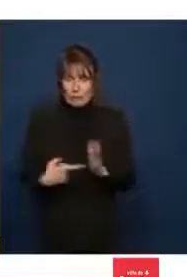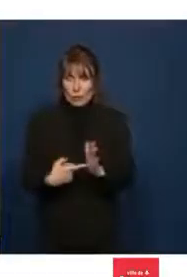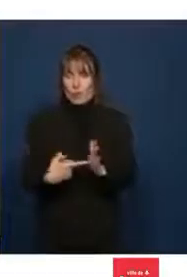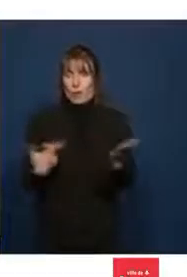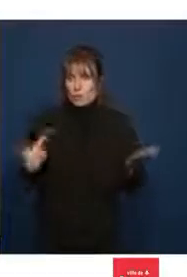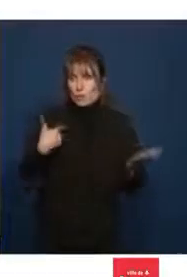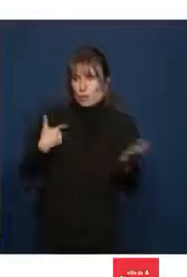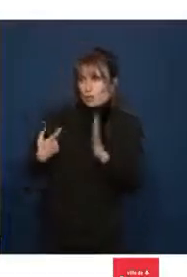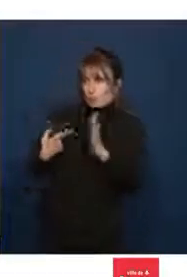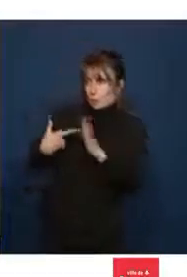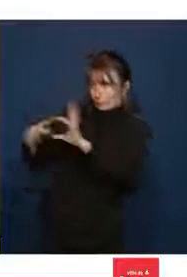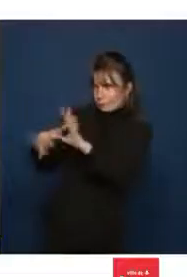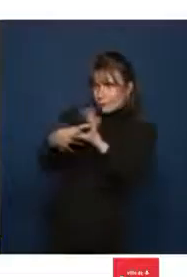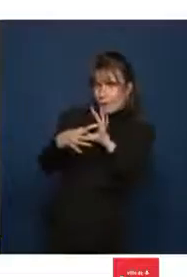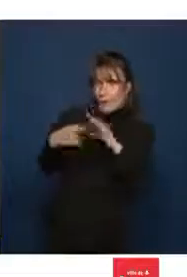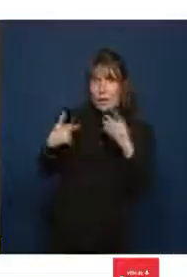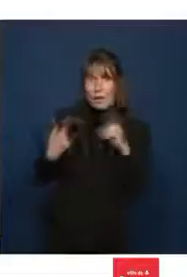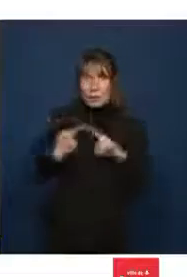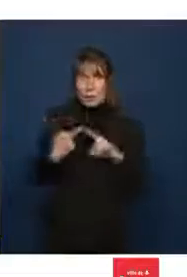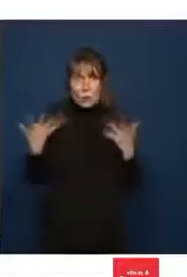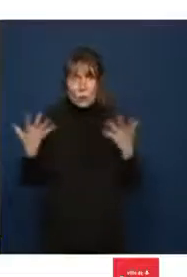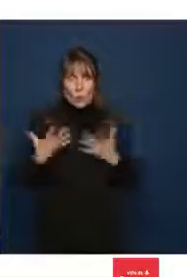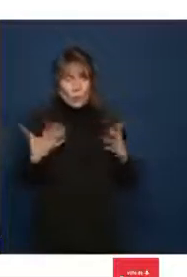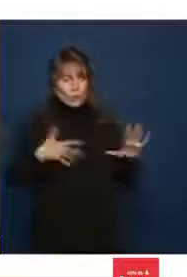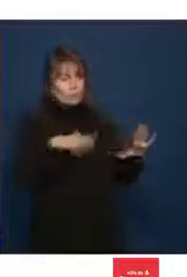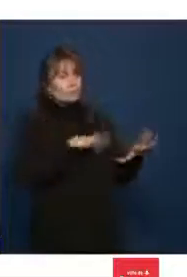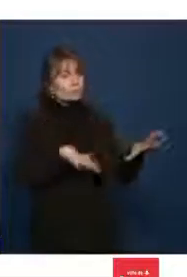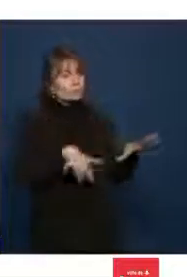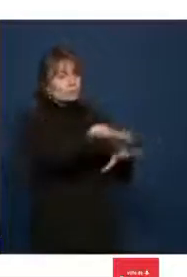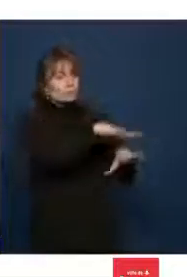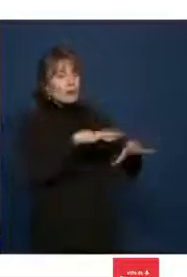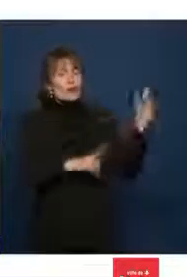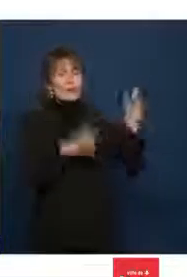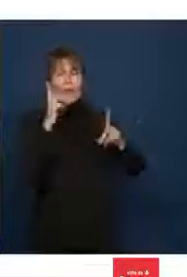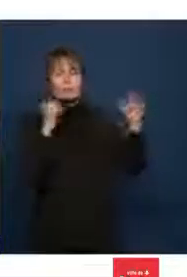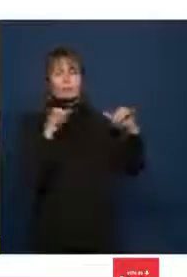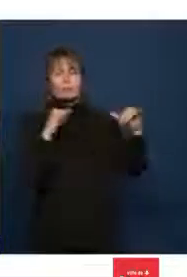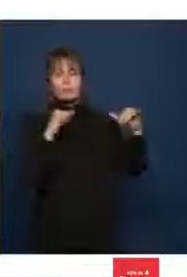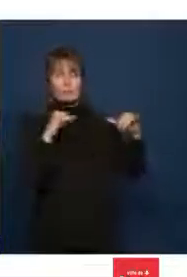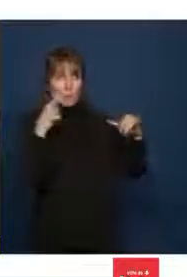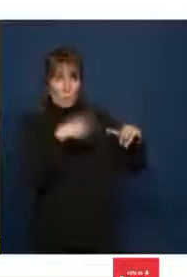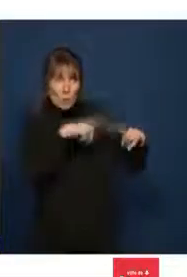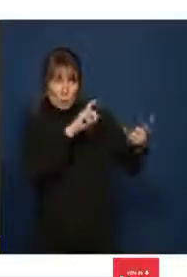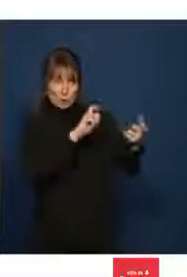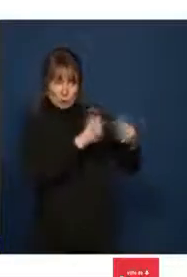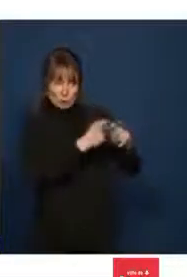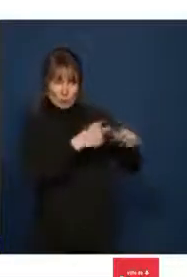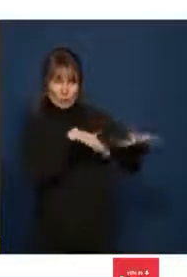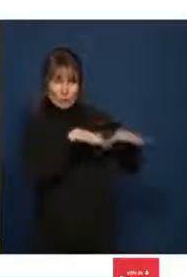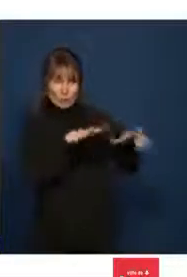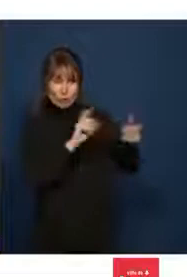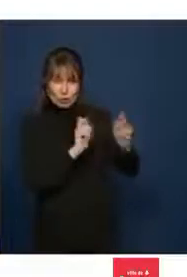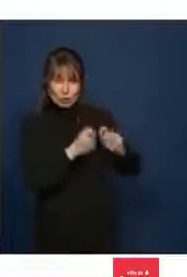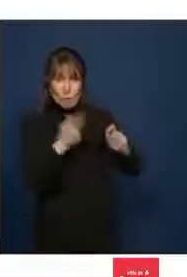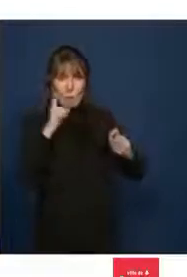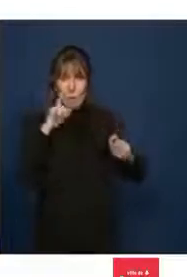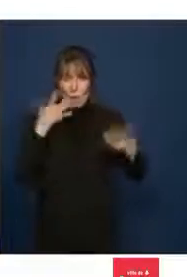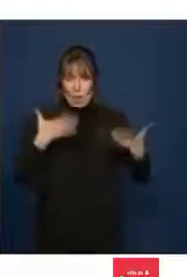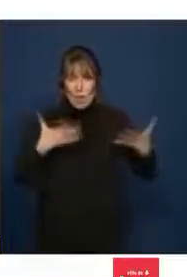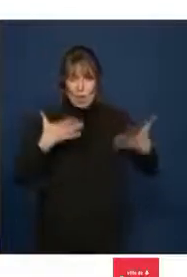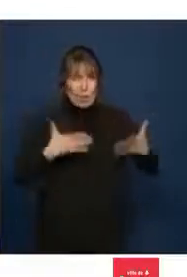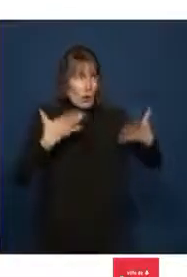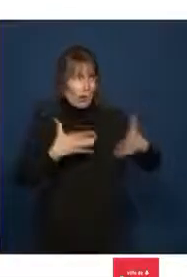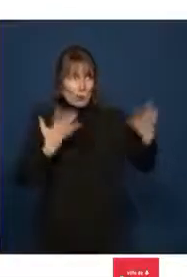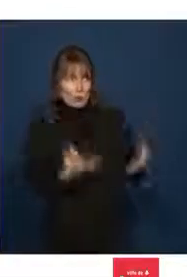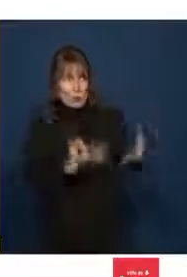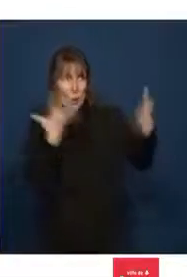nombreuses réinventions des espaces festifs, dont les inévitables débordements devront être maîtrisés.